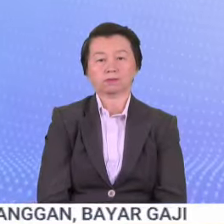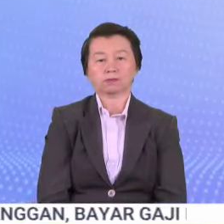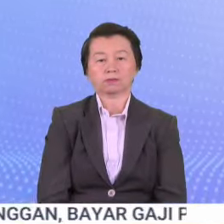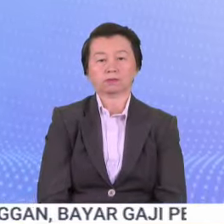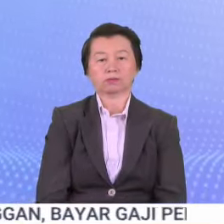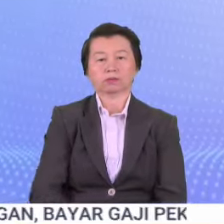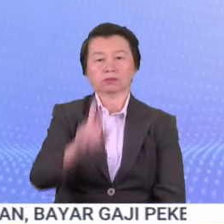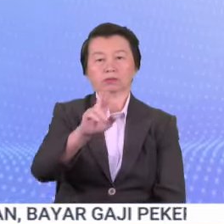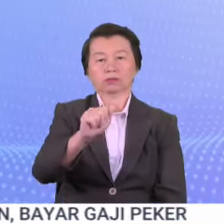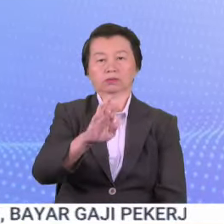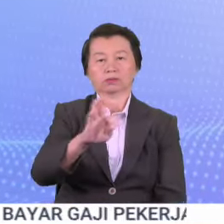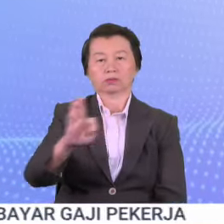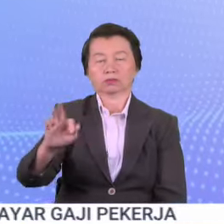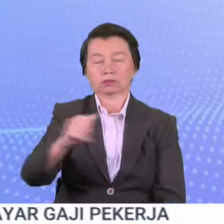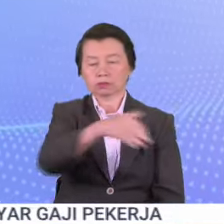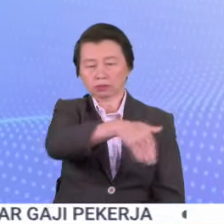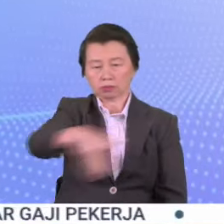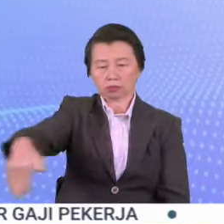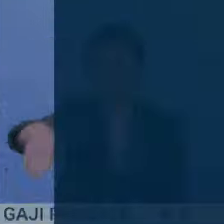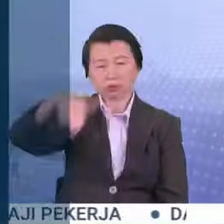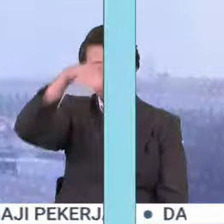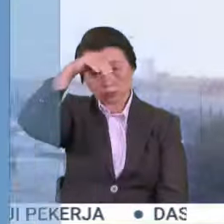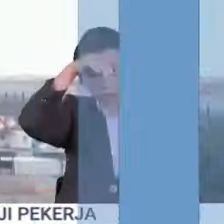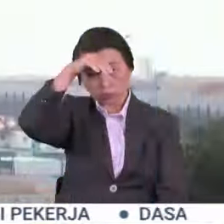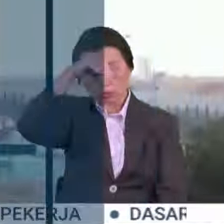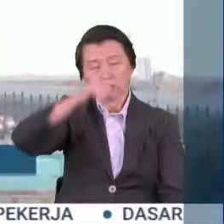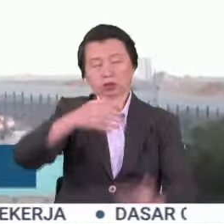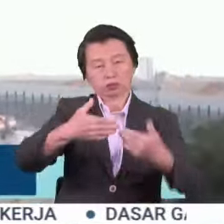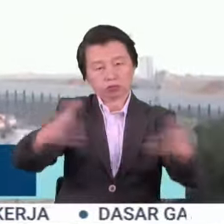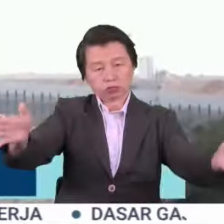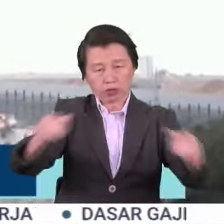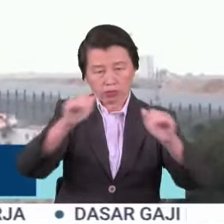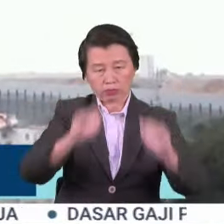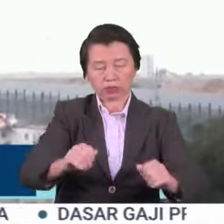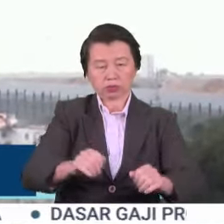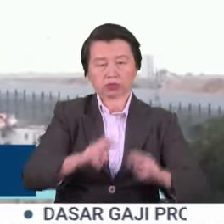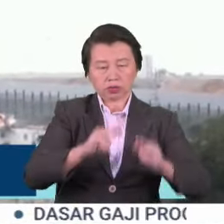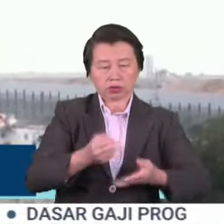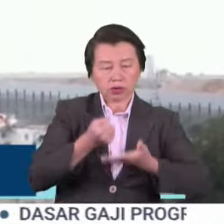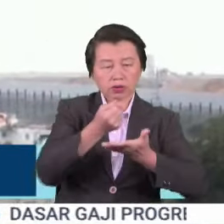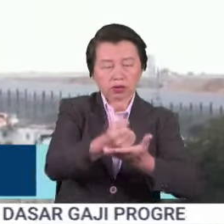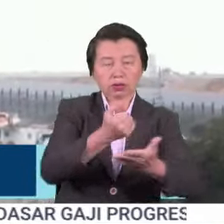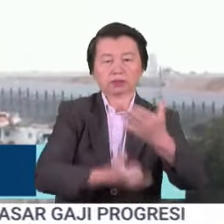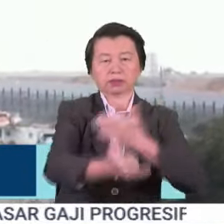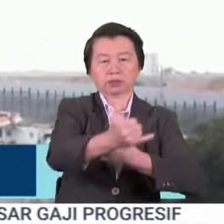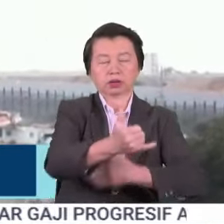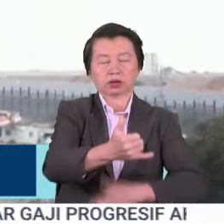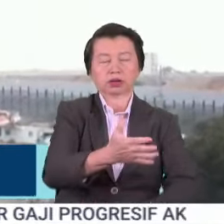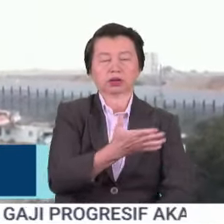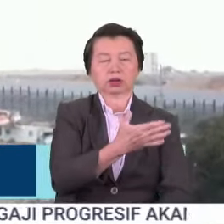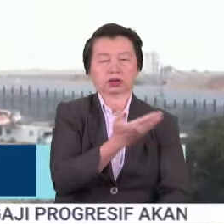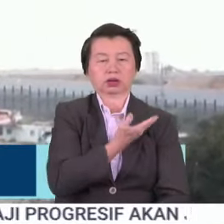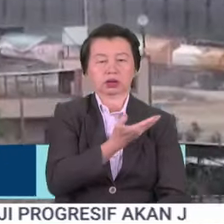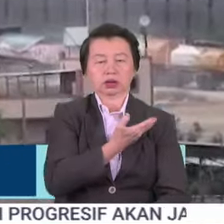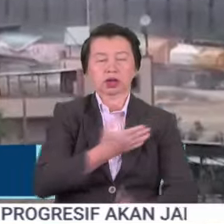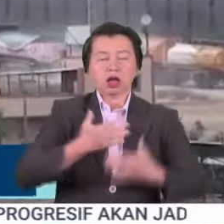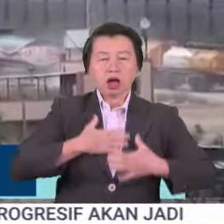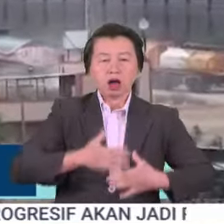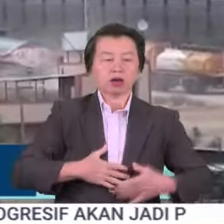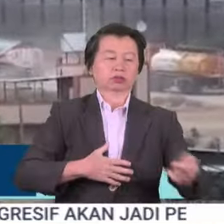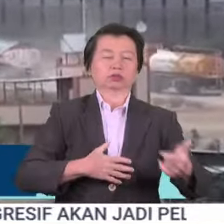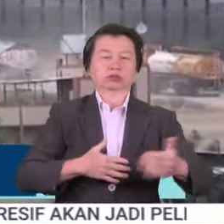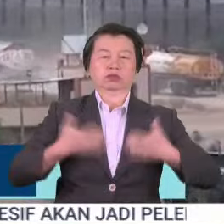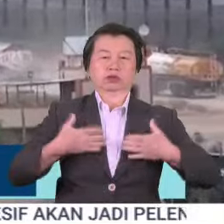Lintasan Rafah yang bersempadankan Mesir dibuka bagi membenarkan konvoi kemanusiaan memasuki Gaza. Pembukaan itu melegakan rakyat Palestin di